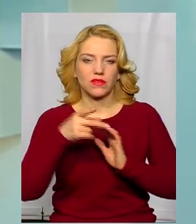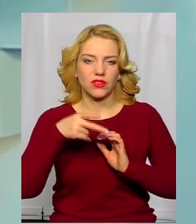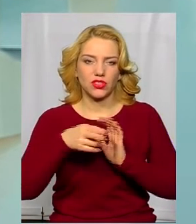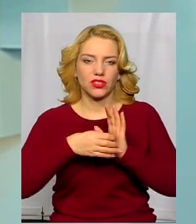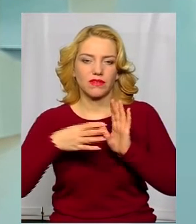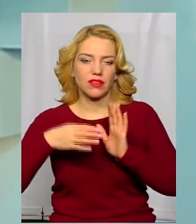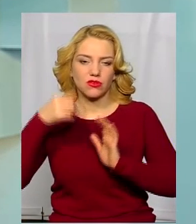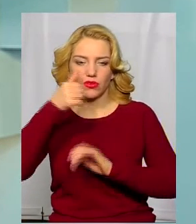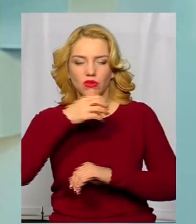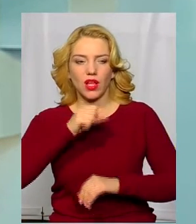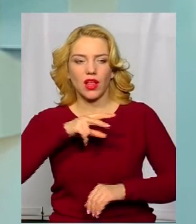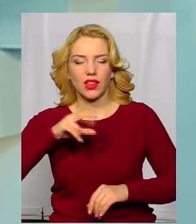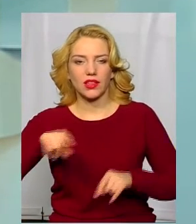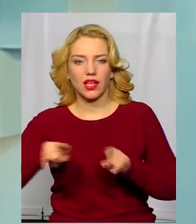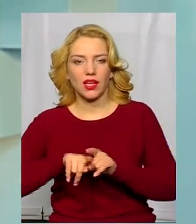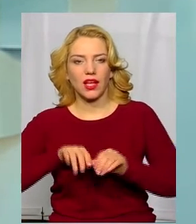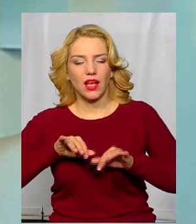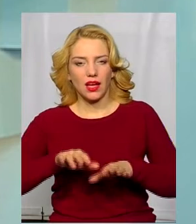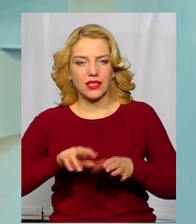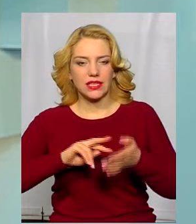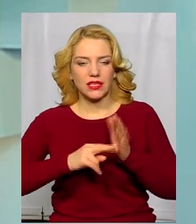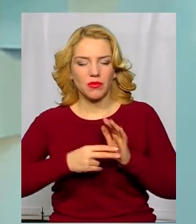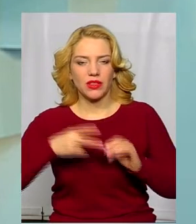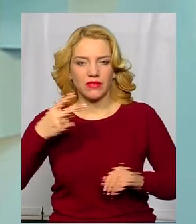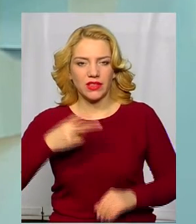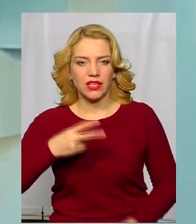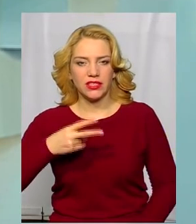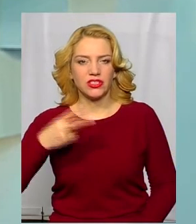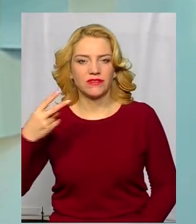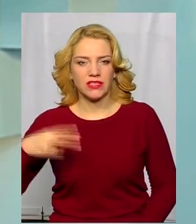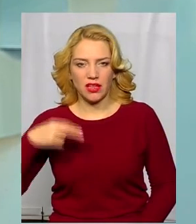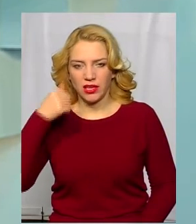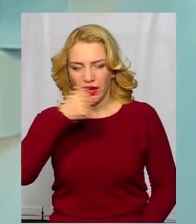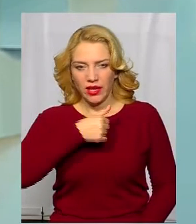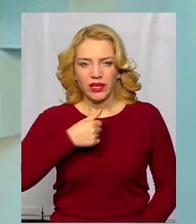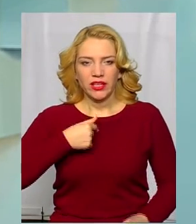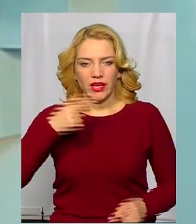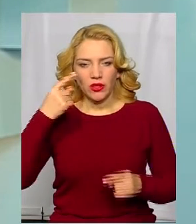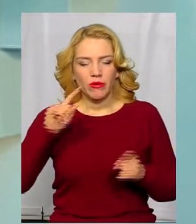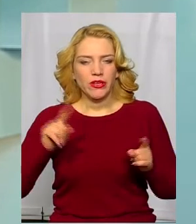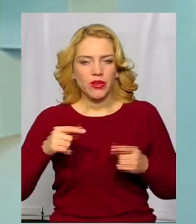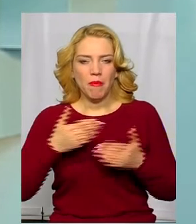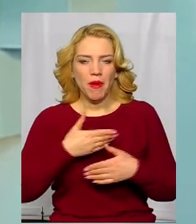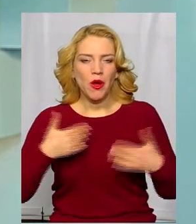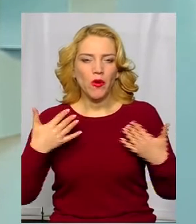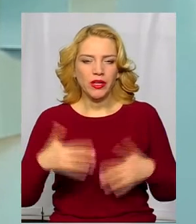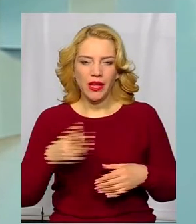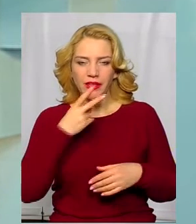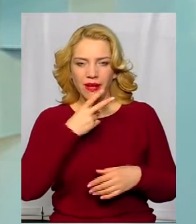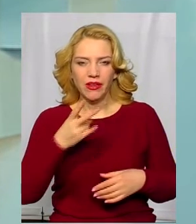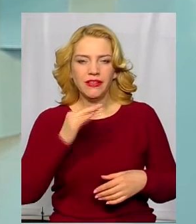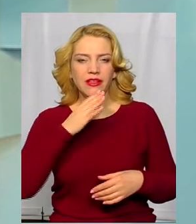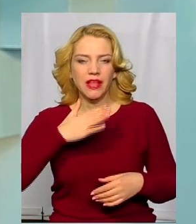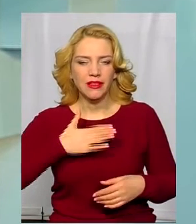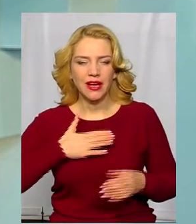2019 року. Але ж така акція запланована на 2020 рік. Я думаю, що ми вже, дивлячись